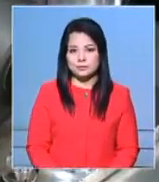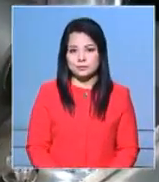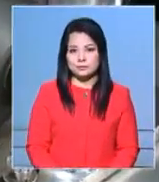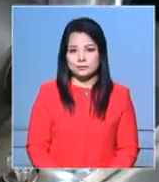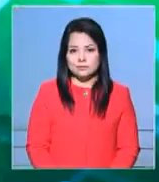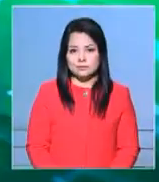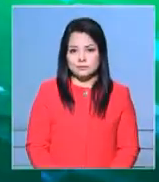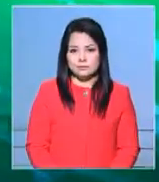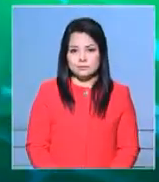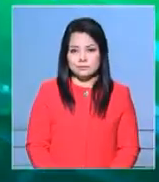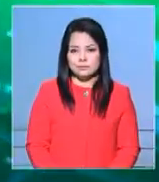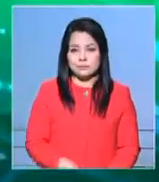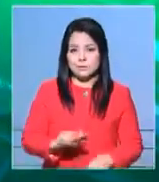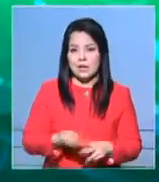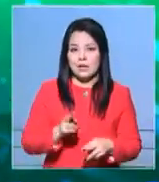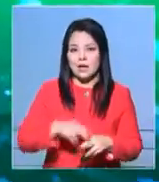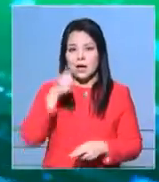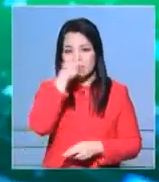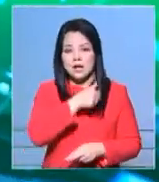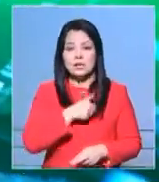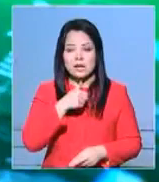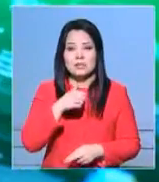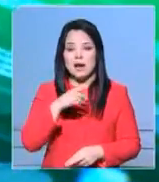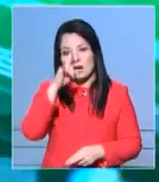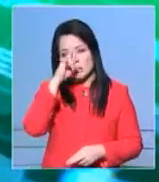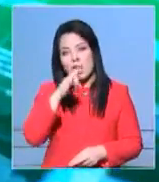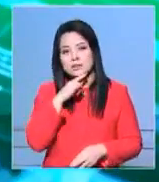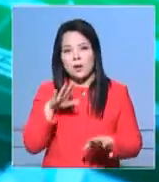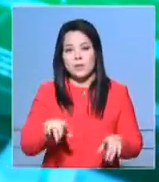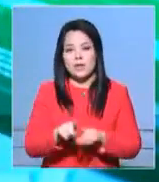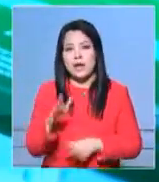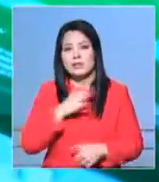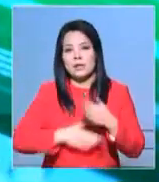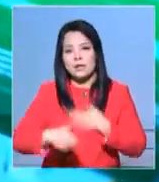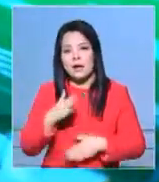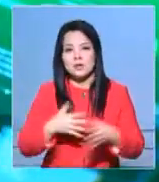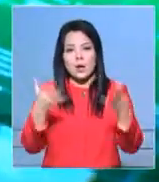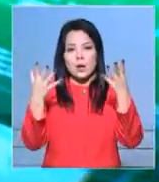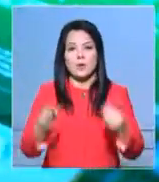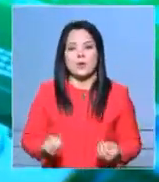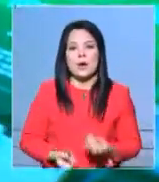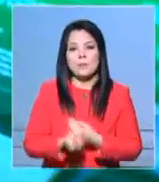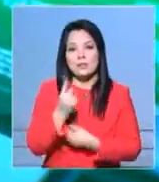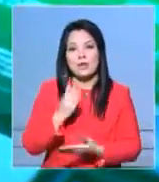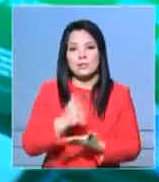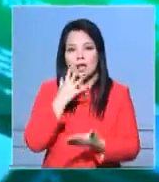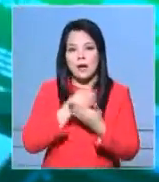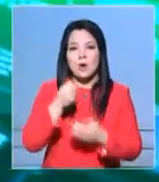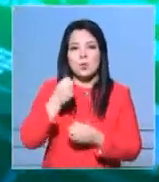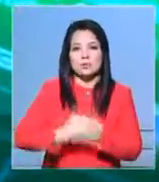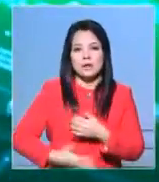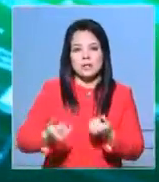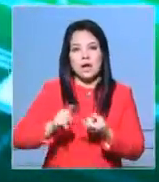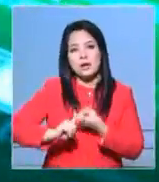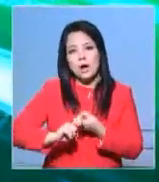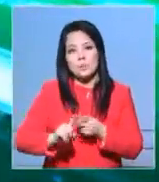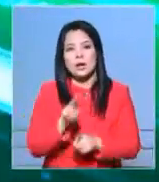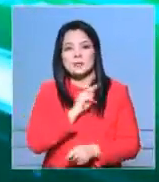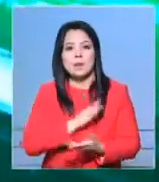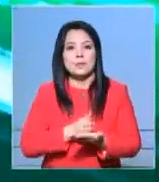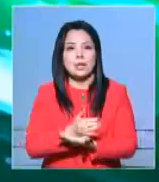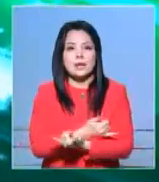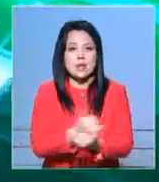кезеді. Биыл Қазақстан күнтізбесінде ризашылық күні пайда болуы мүмкін. Бұл жөнінде орталық коммуникациялар қызметінде